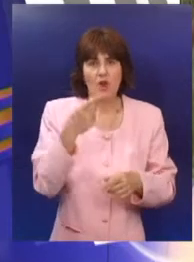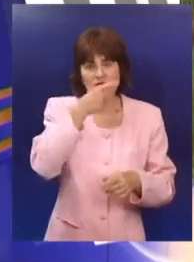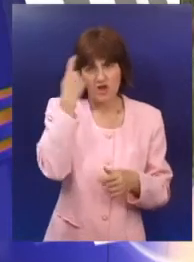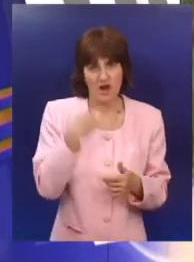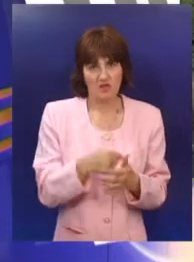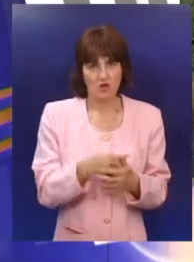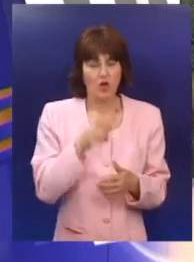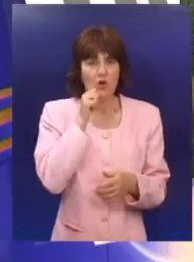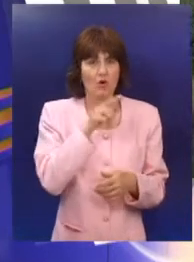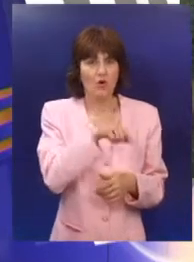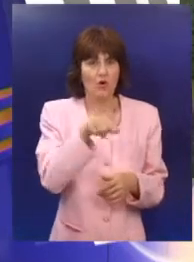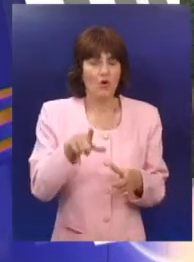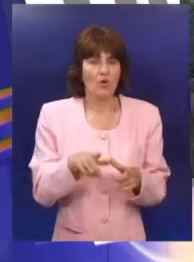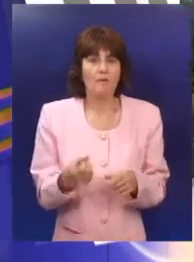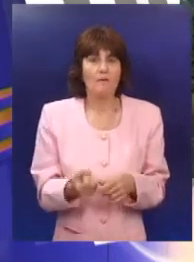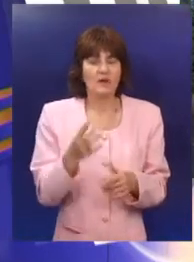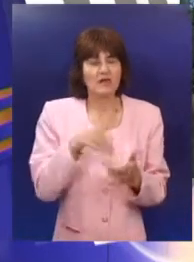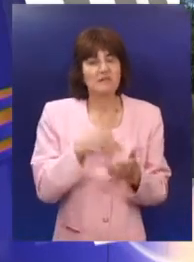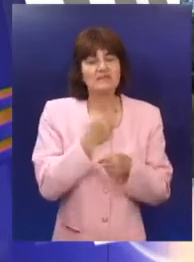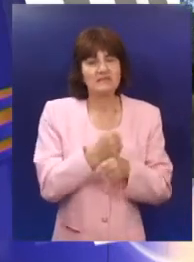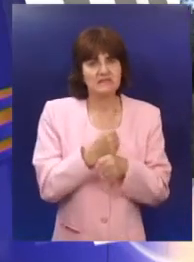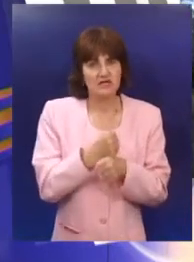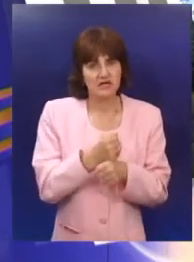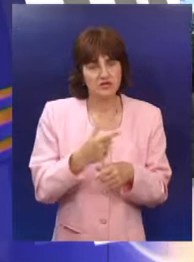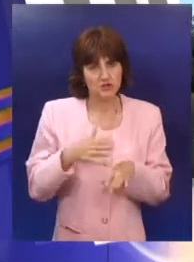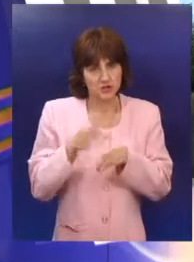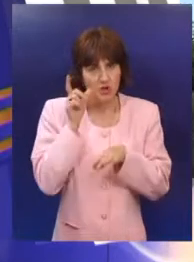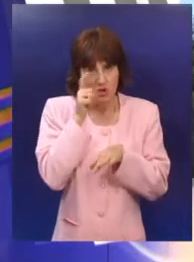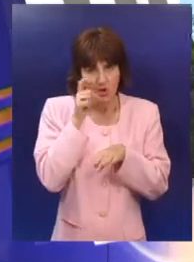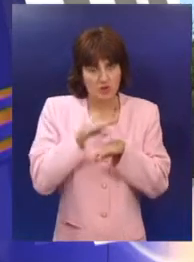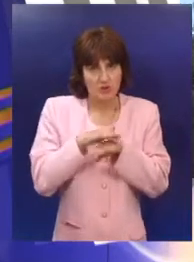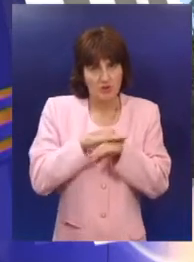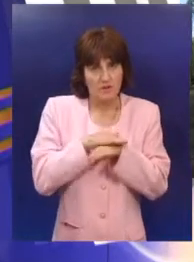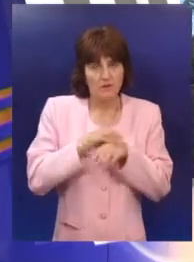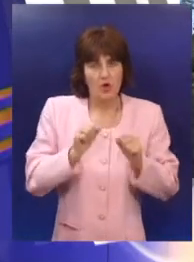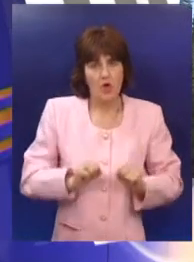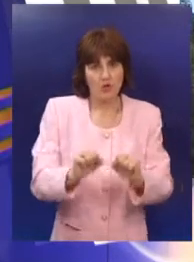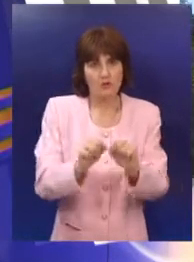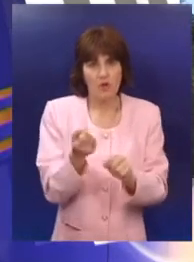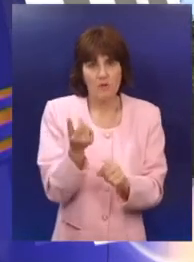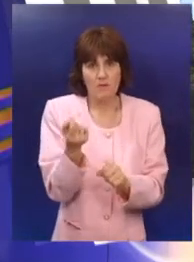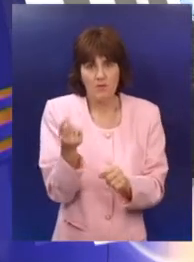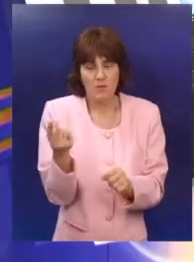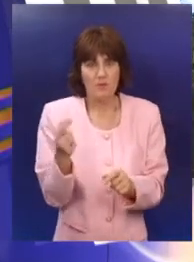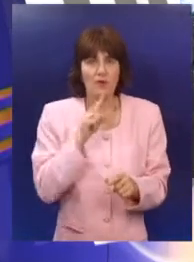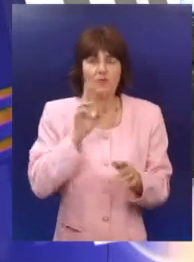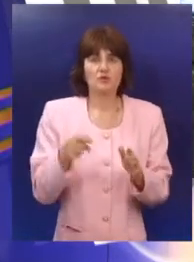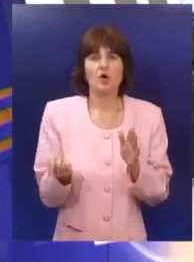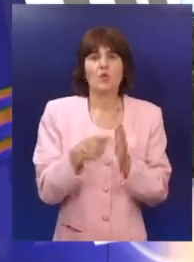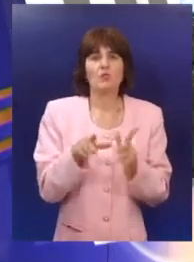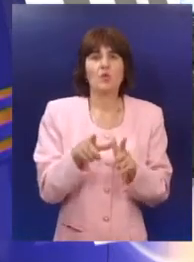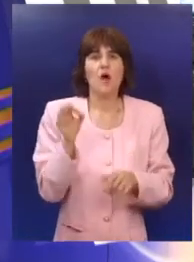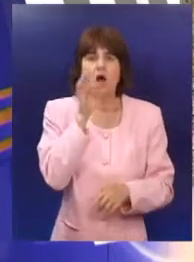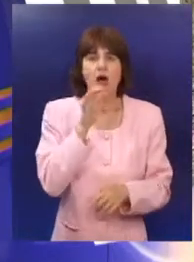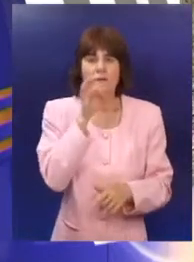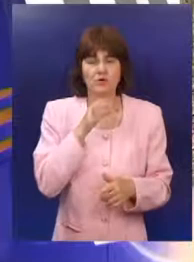proleće i leto. Ljudi koji borave u prirodi treba da se zaštite od krpelja nanoseći na kožu sredstva koja odbijaju krpelje, a koja se mogu